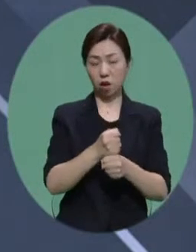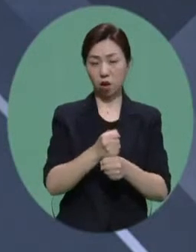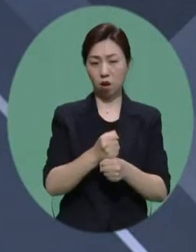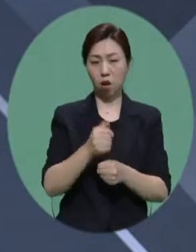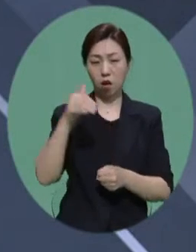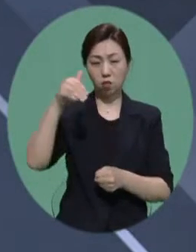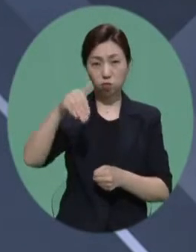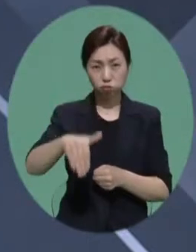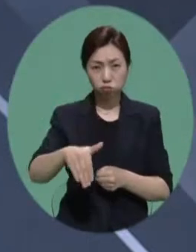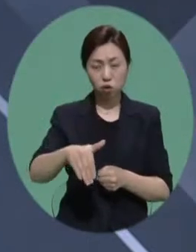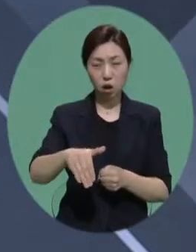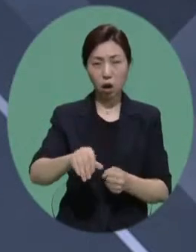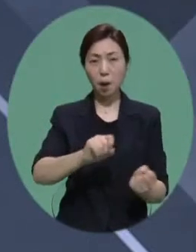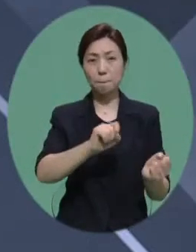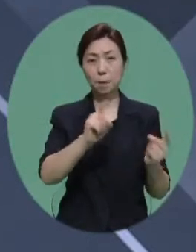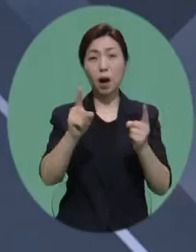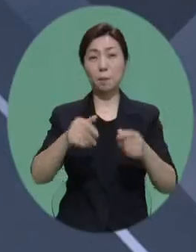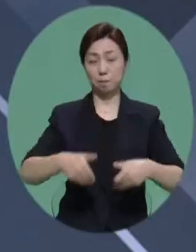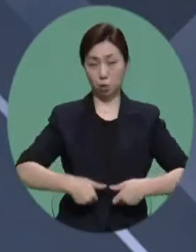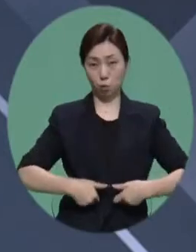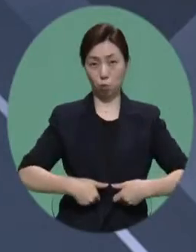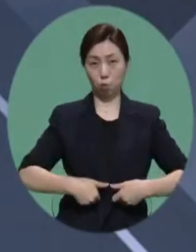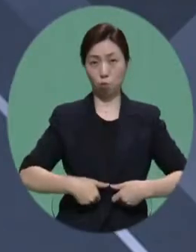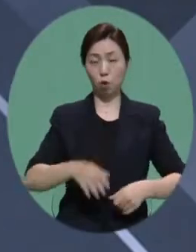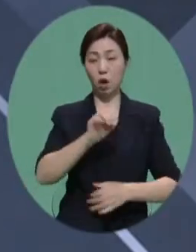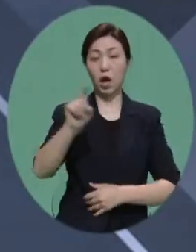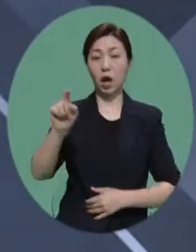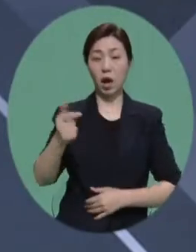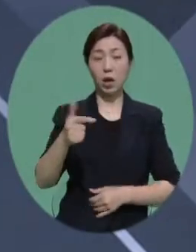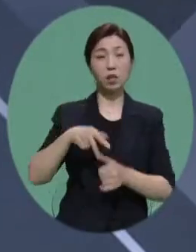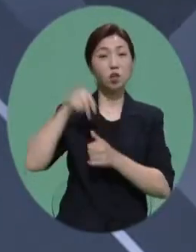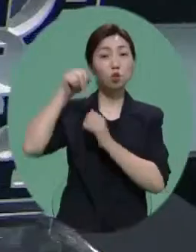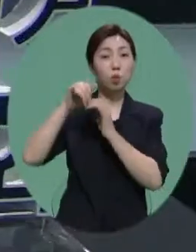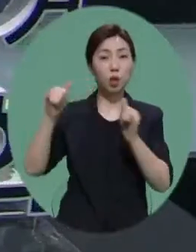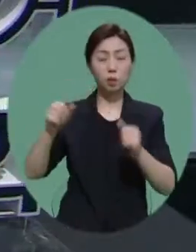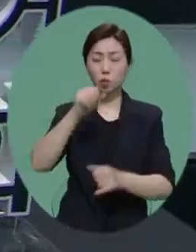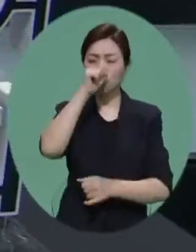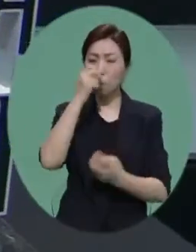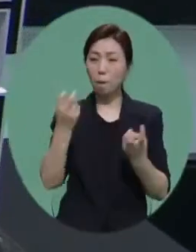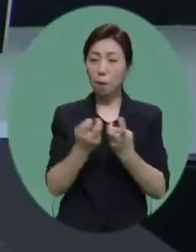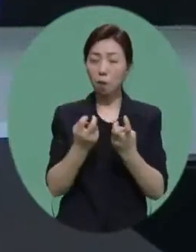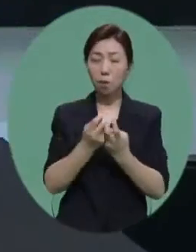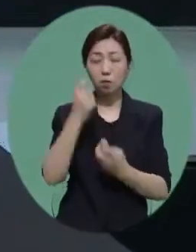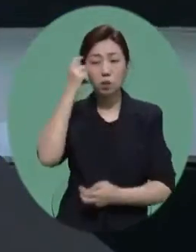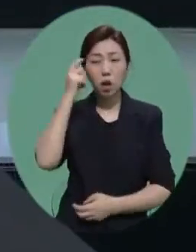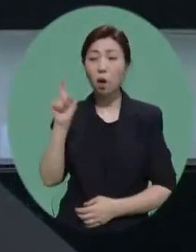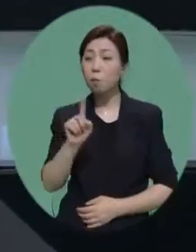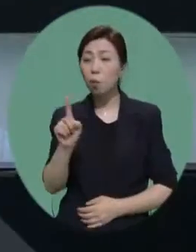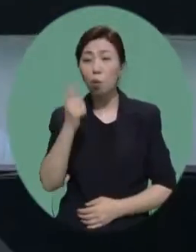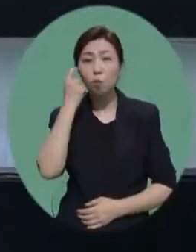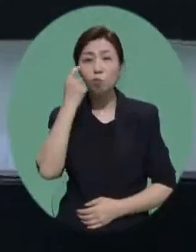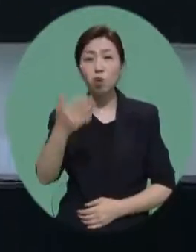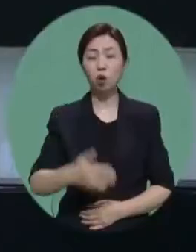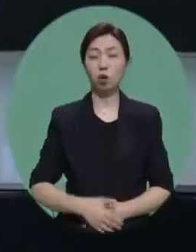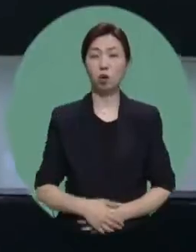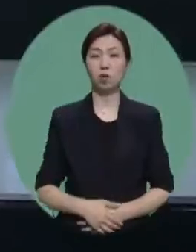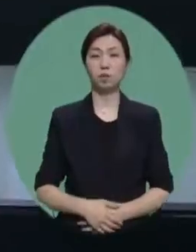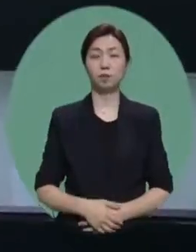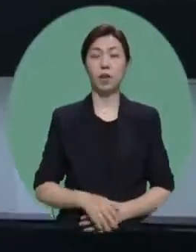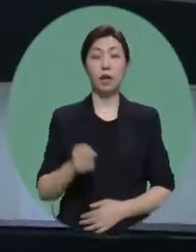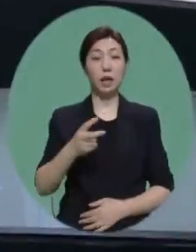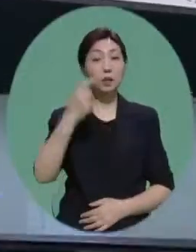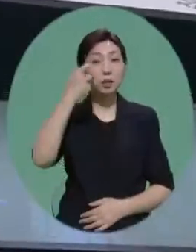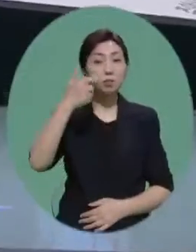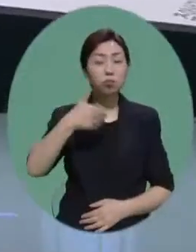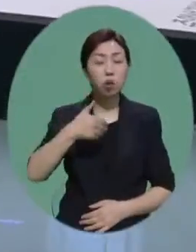안철수 후보님 그 좋은 방법으로 뭐가 있다고 생각하십니까 저출산 다시 한번 저출산에 서